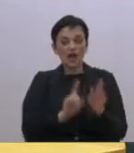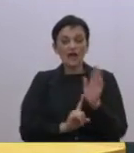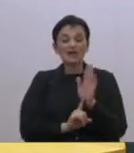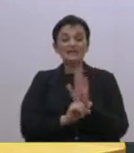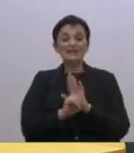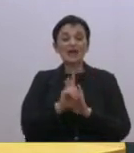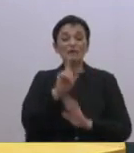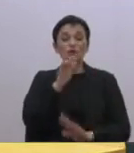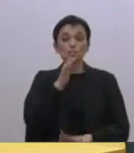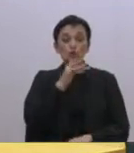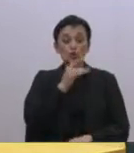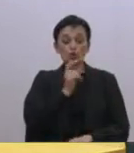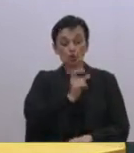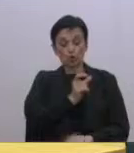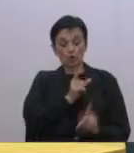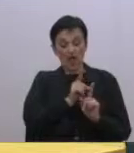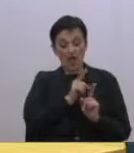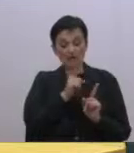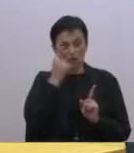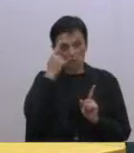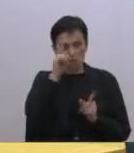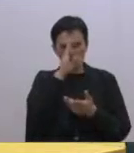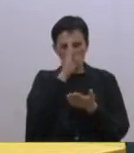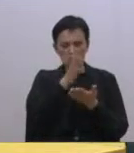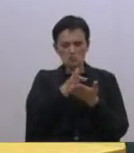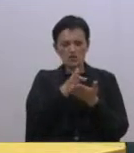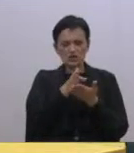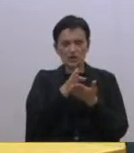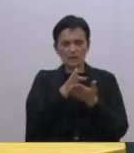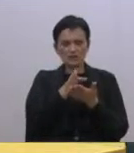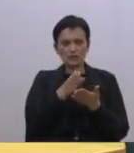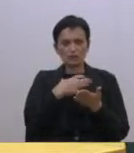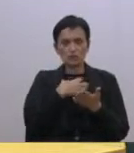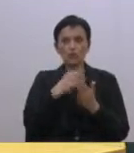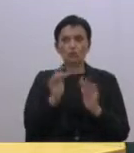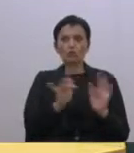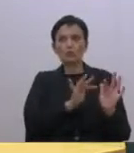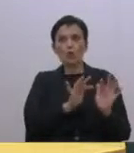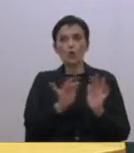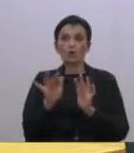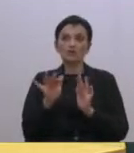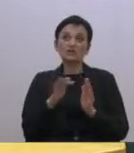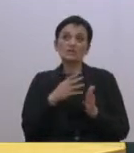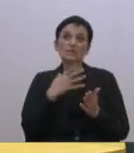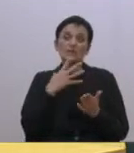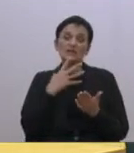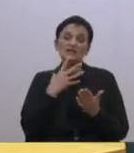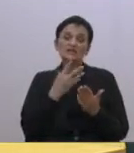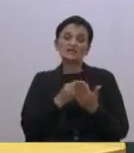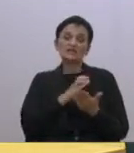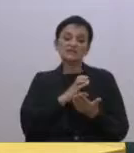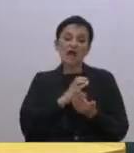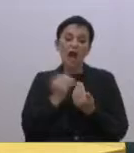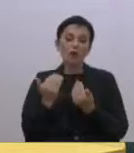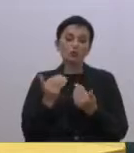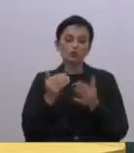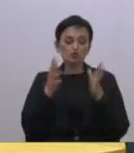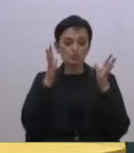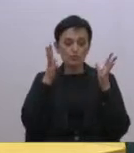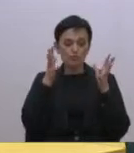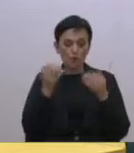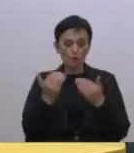თუ ესეთი იდეოლოგია პირდაპირ უნიშნელობით მოქმედებს და საკუთრება როგორც ესე თქვა ბოროტების წყარო